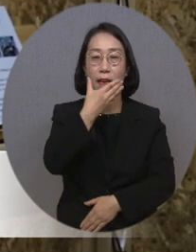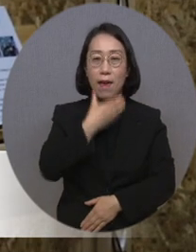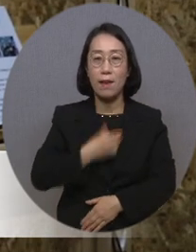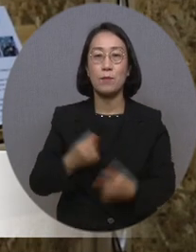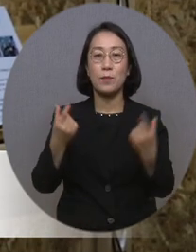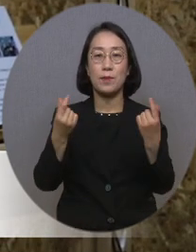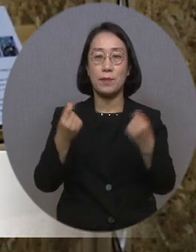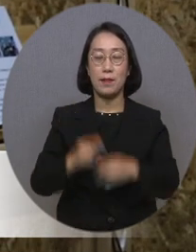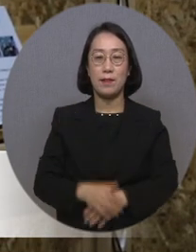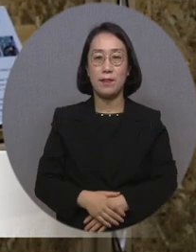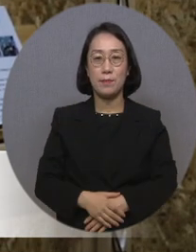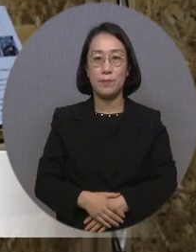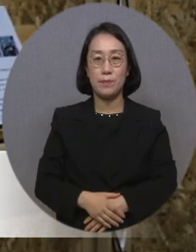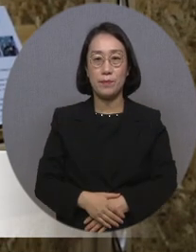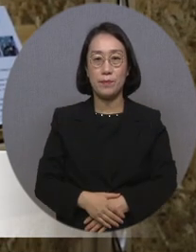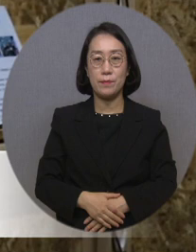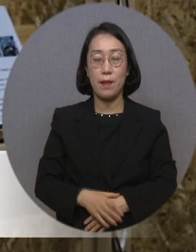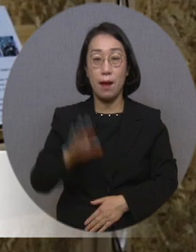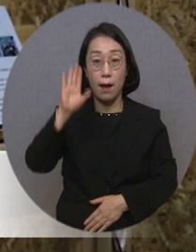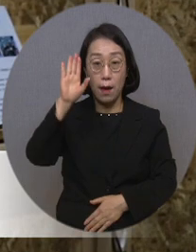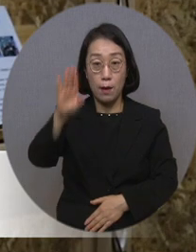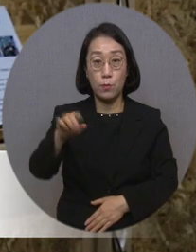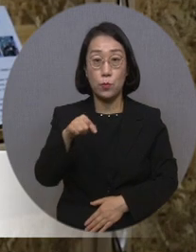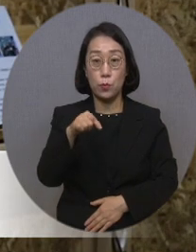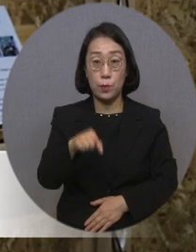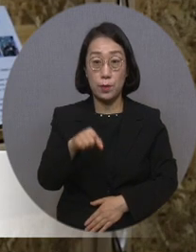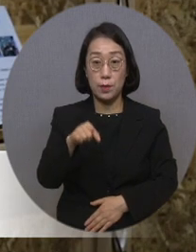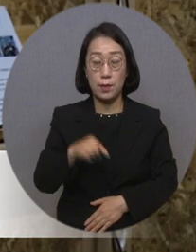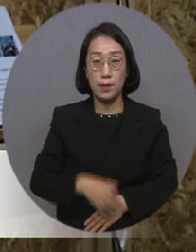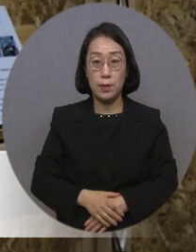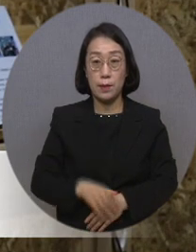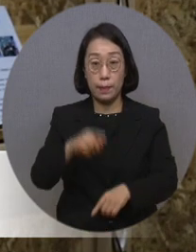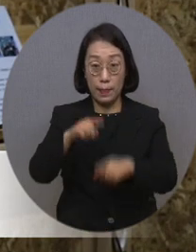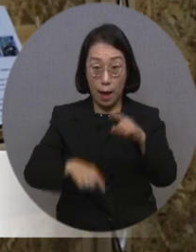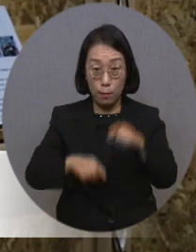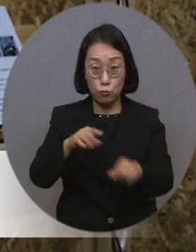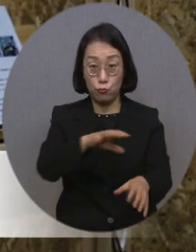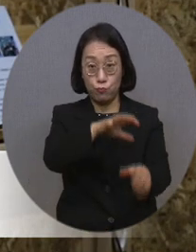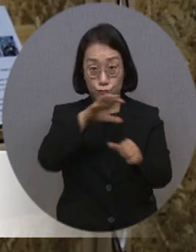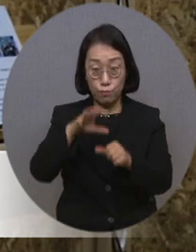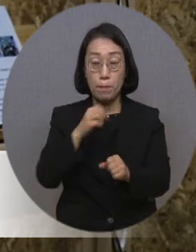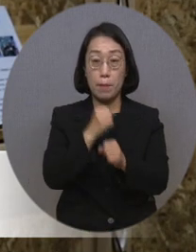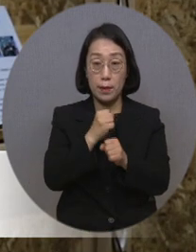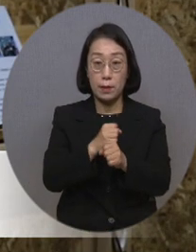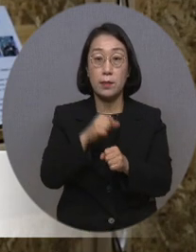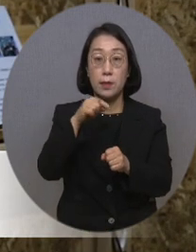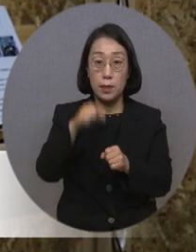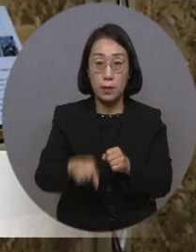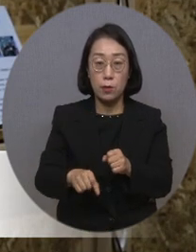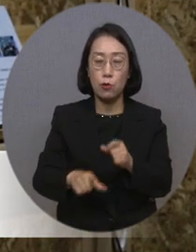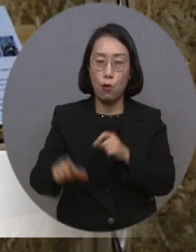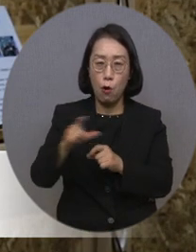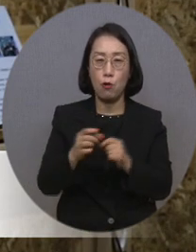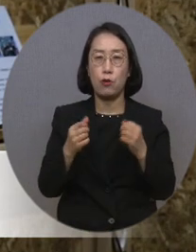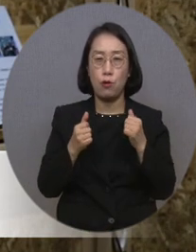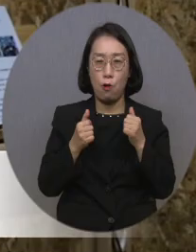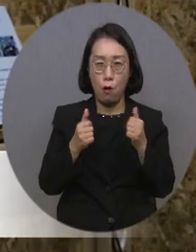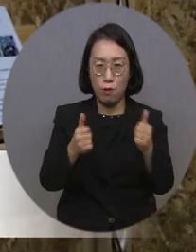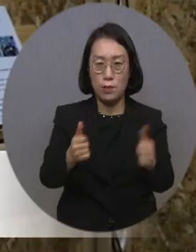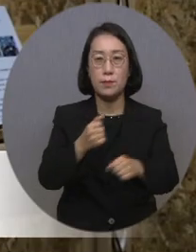행복이라 생각합니다 앞으로이 나무를 만지는 일을 더욱 더 열심히